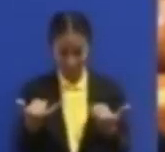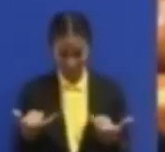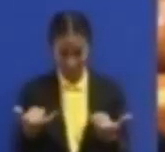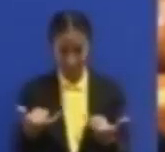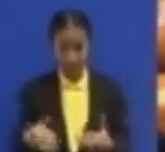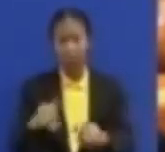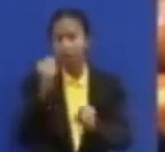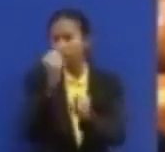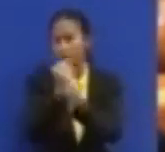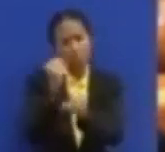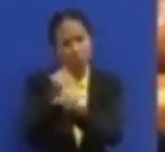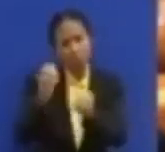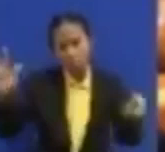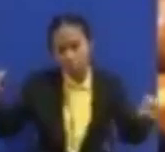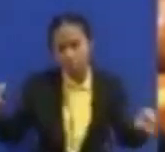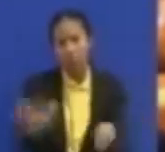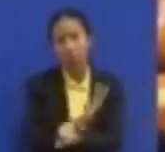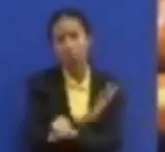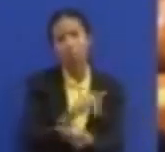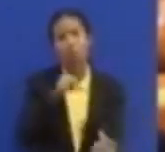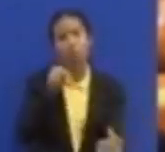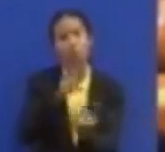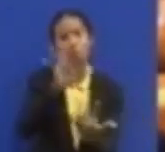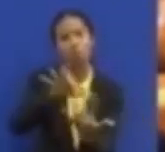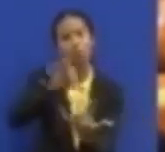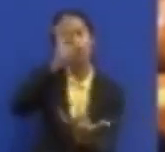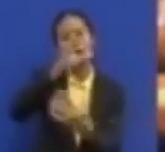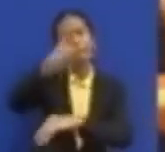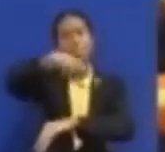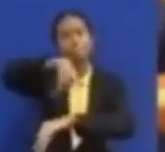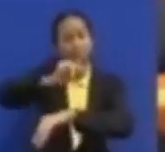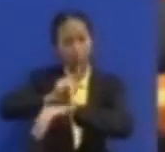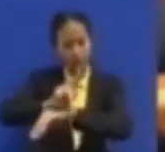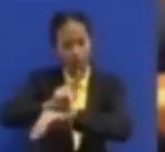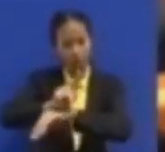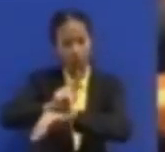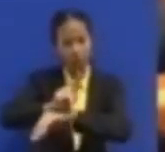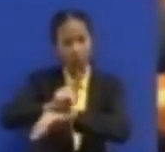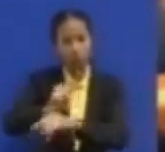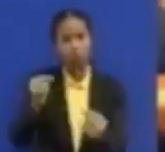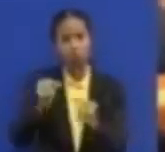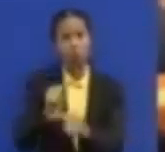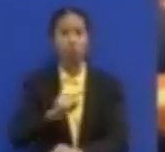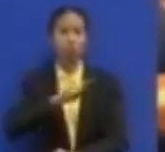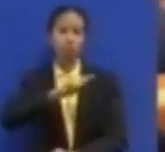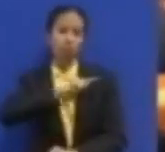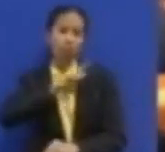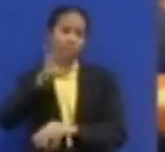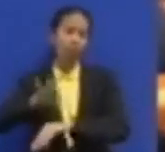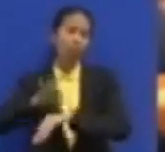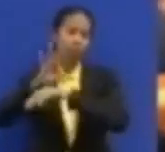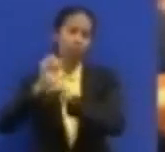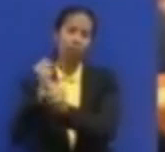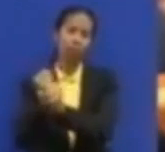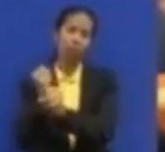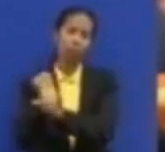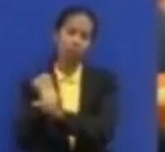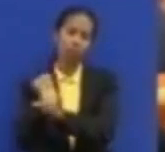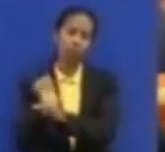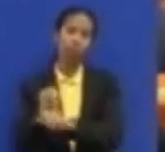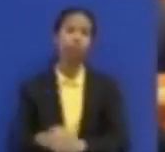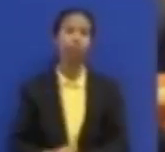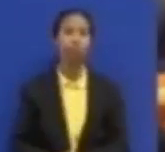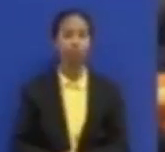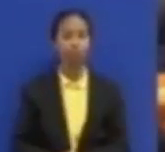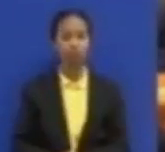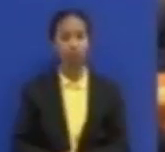มบูรณ์ในการที่จะได้เลือกประมุขของฝ่ายตนเองมาทำหน้าที่ในการขับเคลื่อนประเทศออกไป